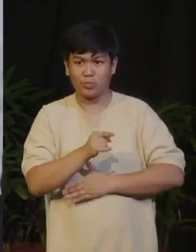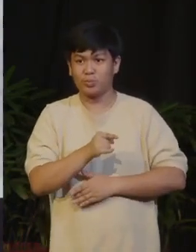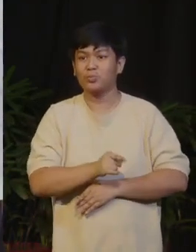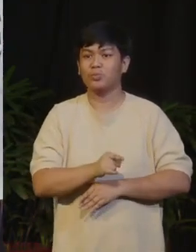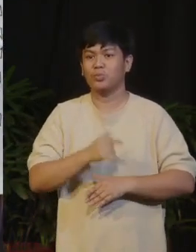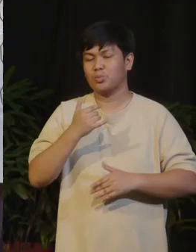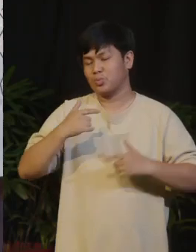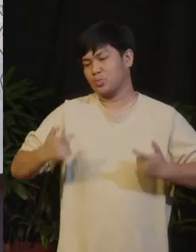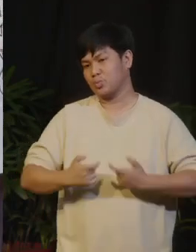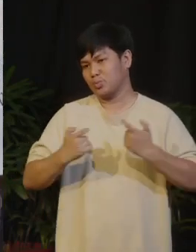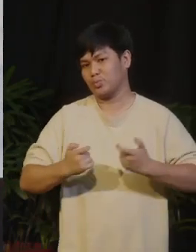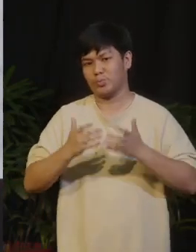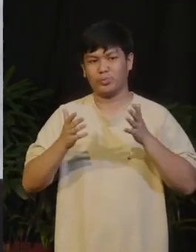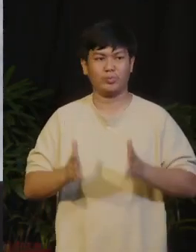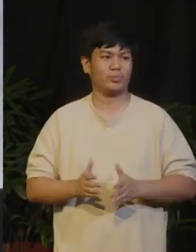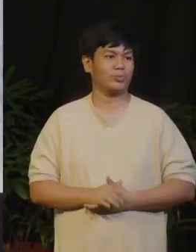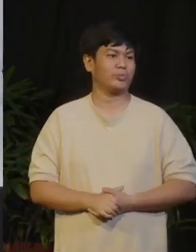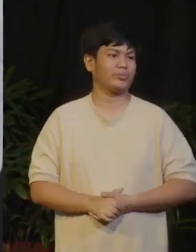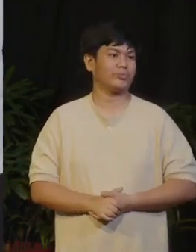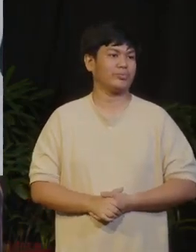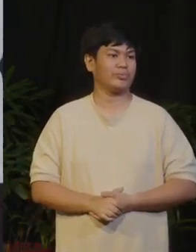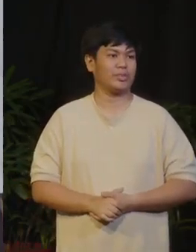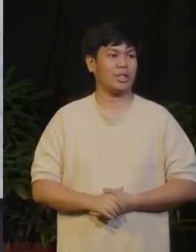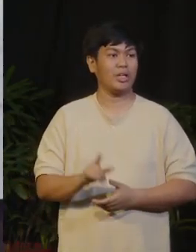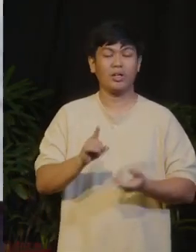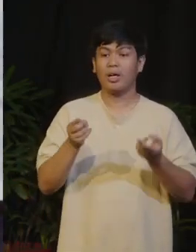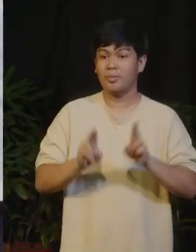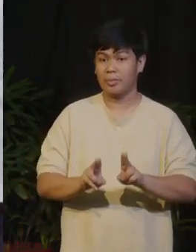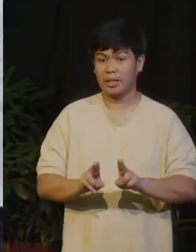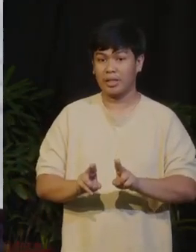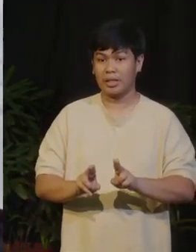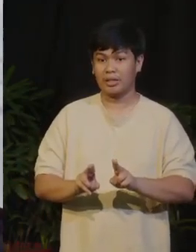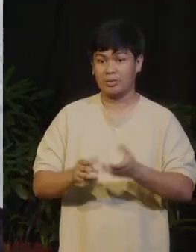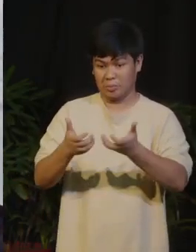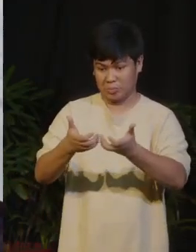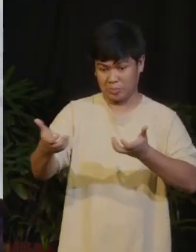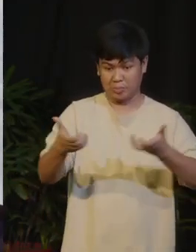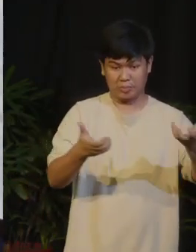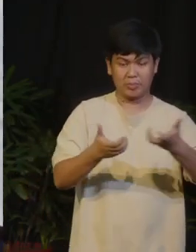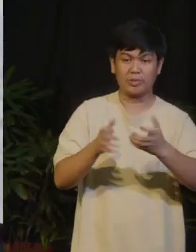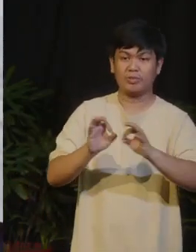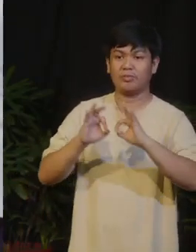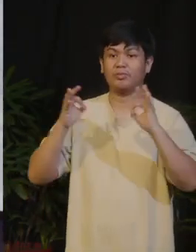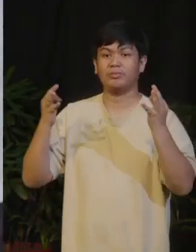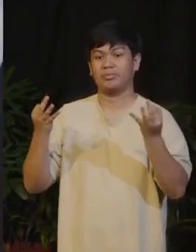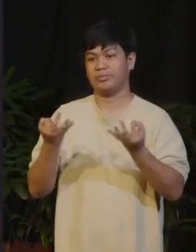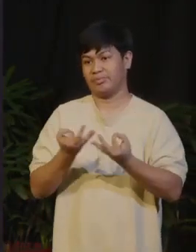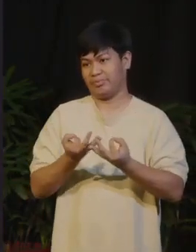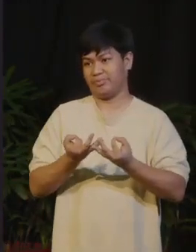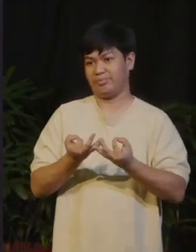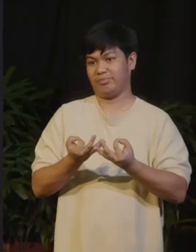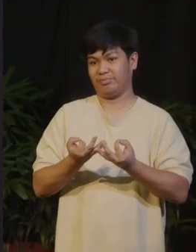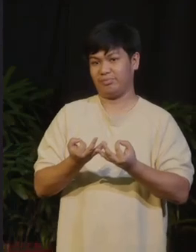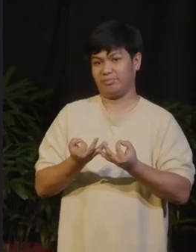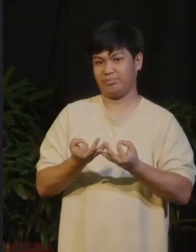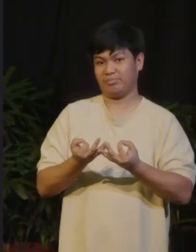mga kagustuhan. At nagkakaroon ng hidwaan, nagkakaroon ng